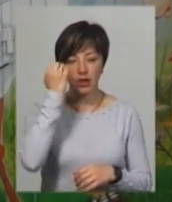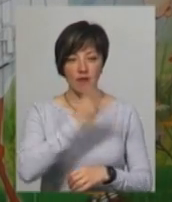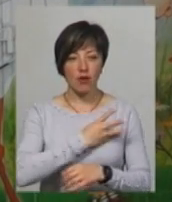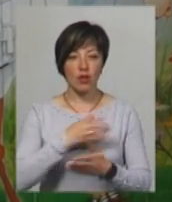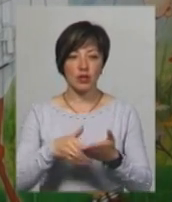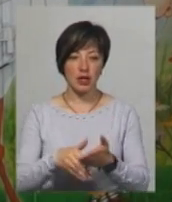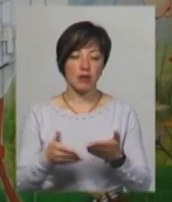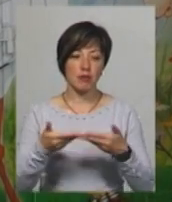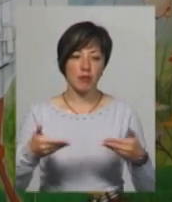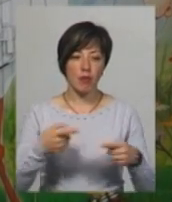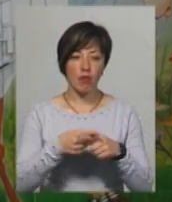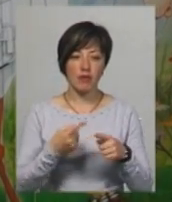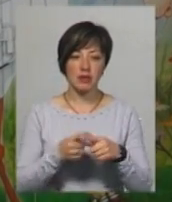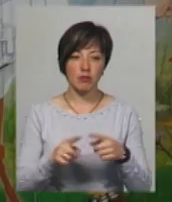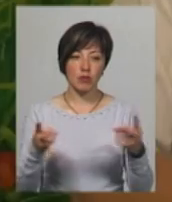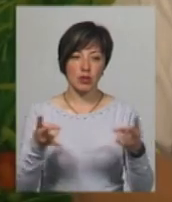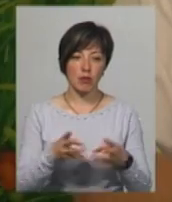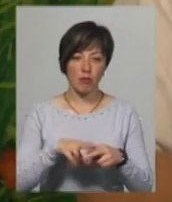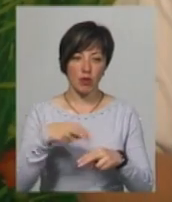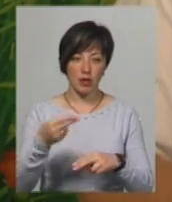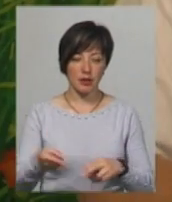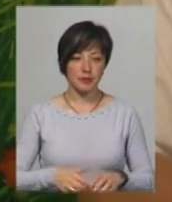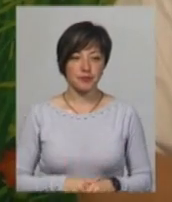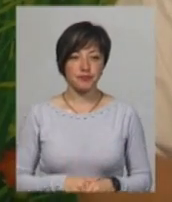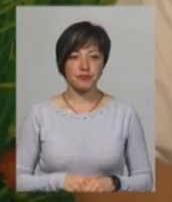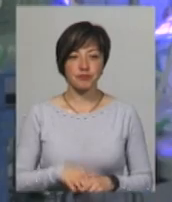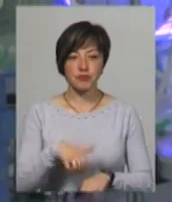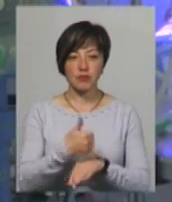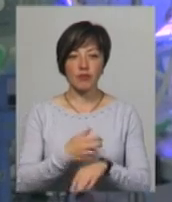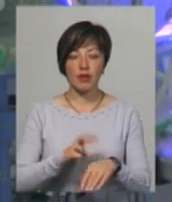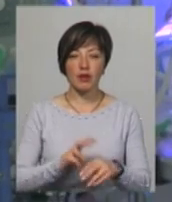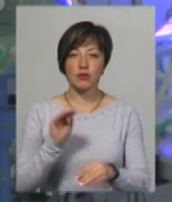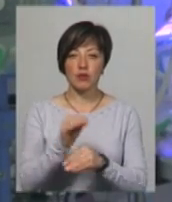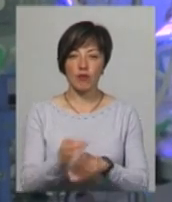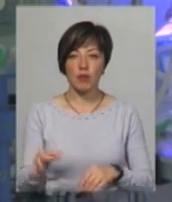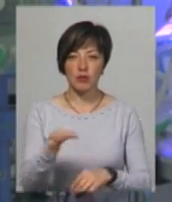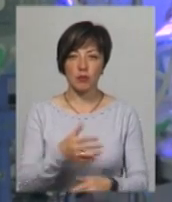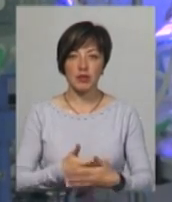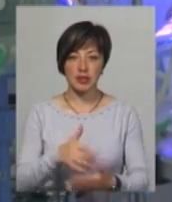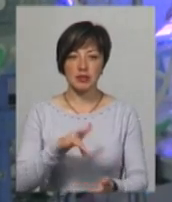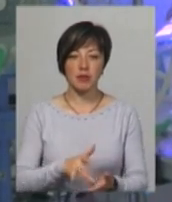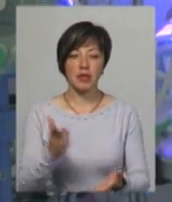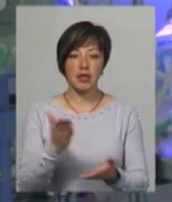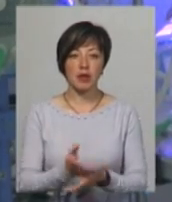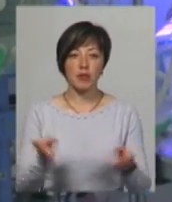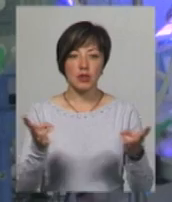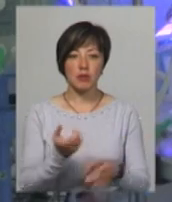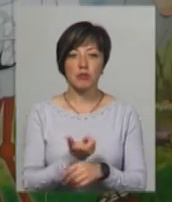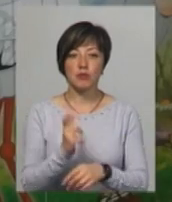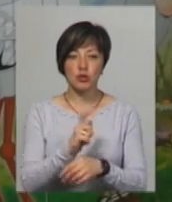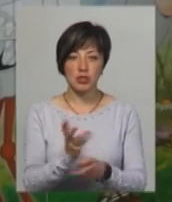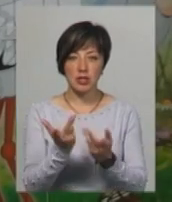волонтерам ми половину цієї потреби покрили. Лариса Притуляк додає, в обласному перинатальному центрі є потреба у більшій кількості